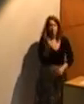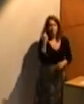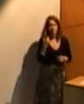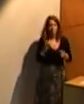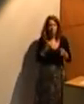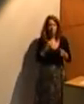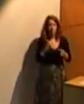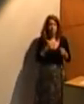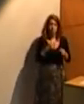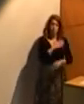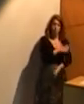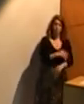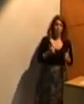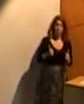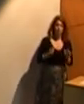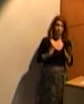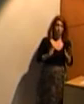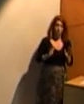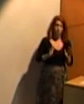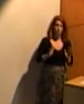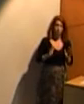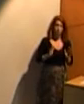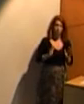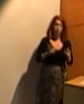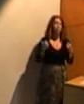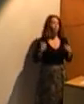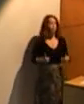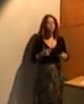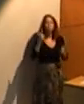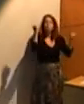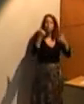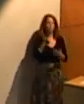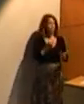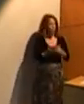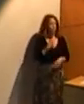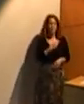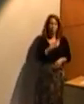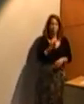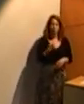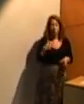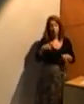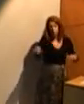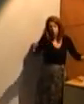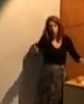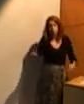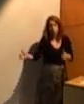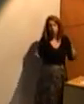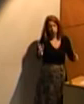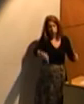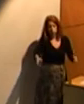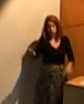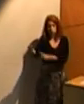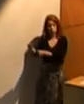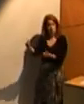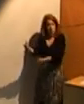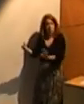bien quelle est ma responsabilité je pars en tant que médecin d'accepter de faire une amputation sur sur un organe qui va